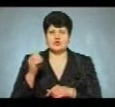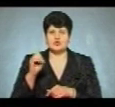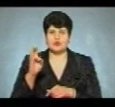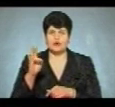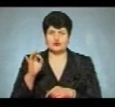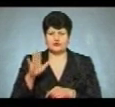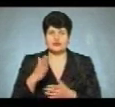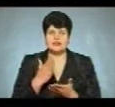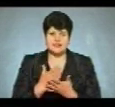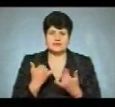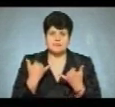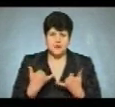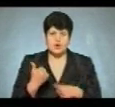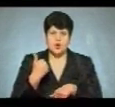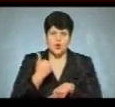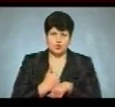самоназваним головою Криму.